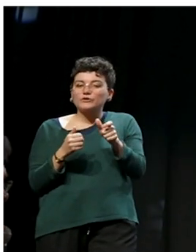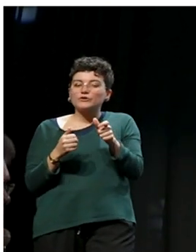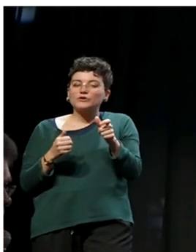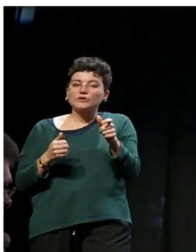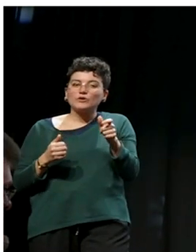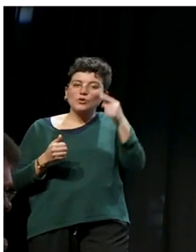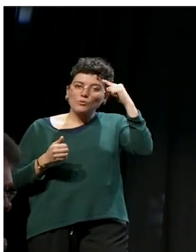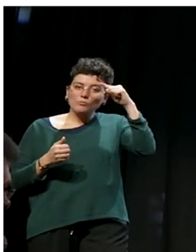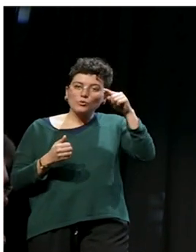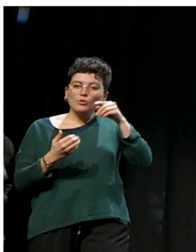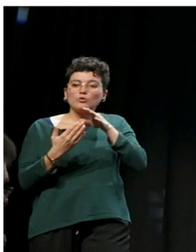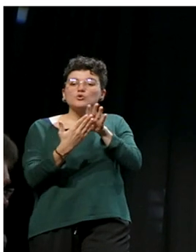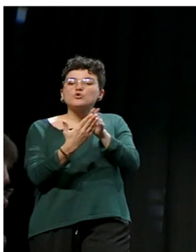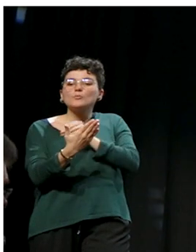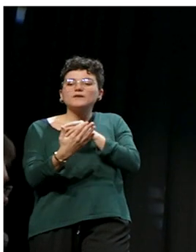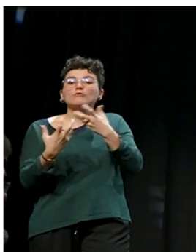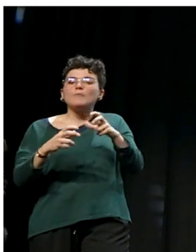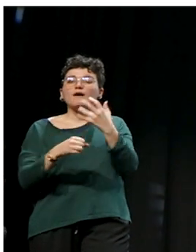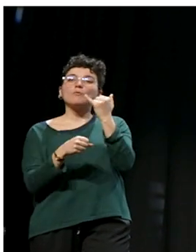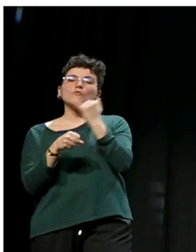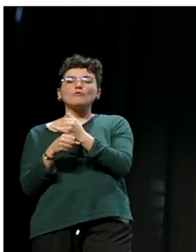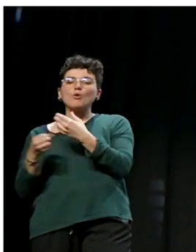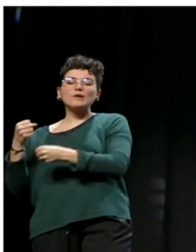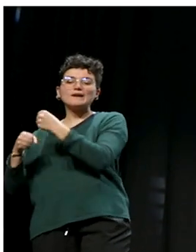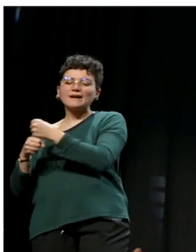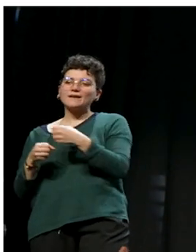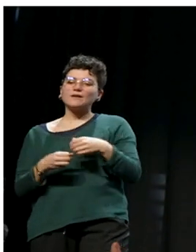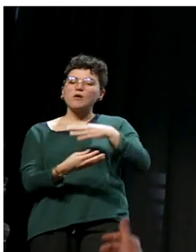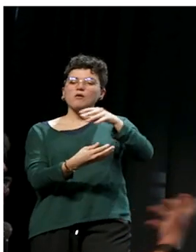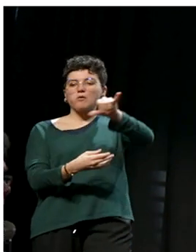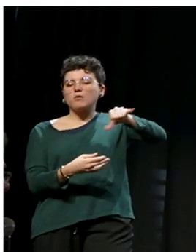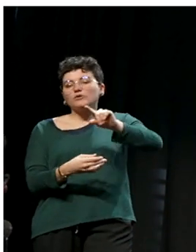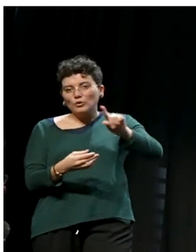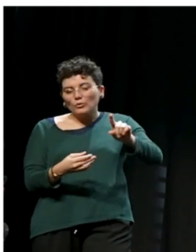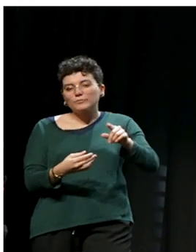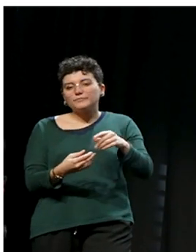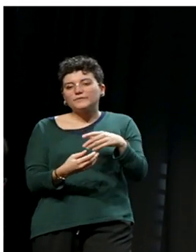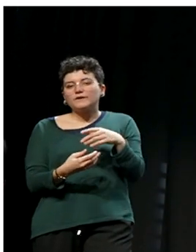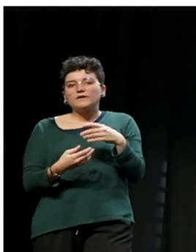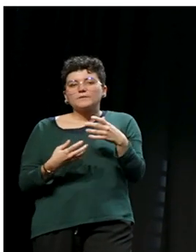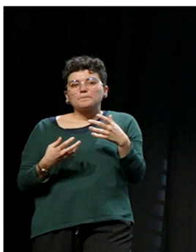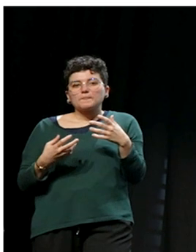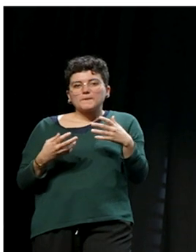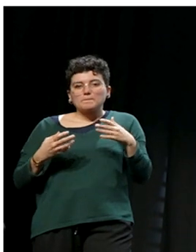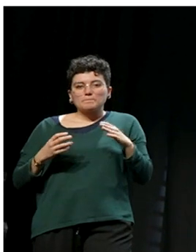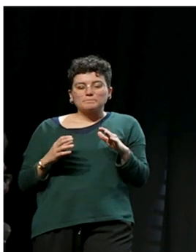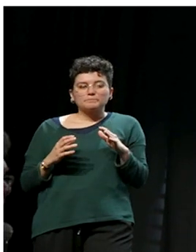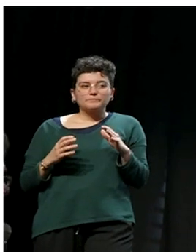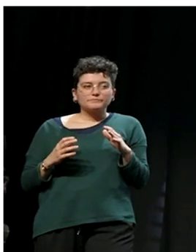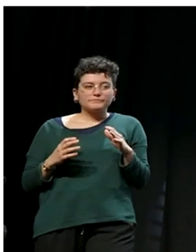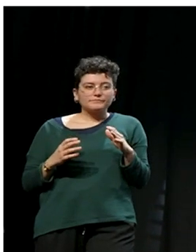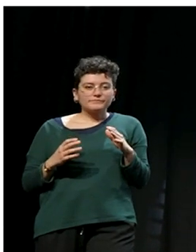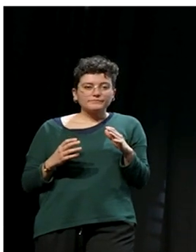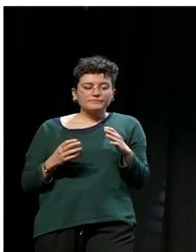l'idée, c'était surtout de voir à quel point cet outil pouvait devenir, remis dans les mains de l'illustrateur, une aide